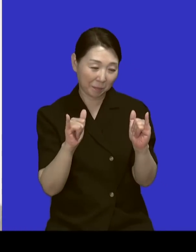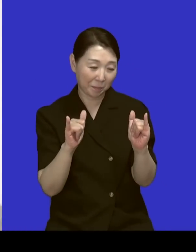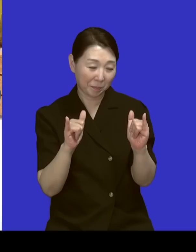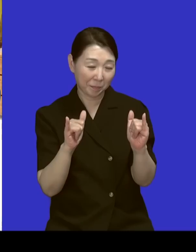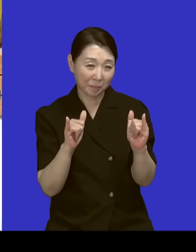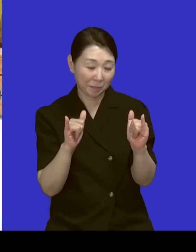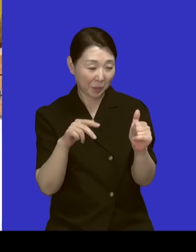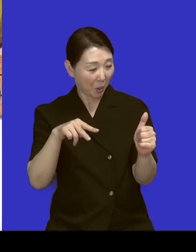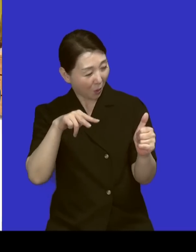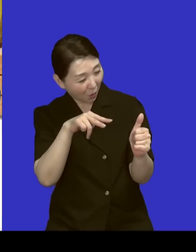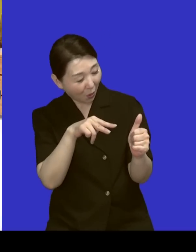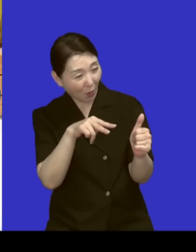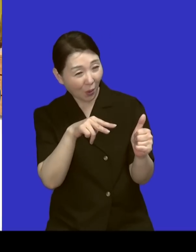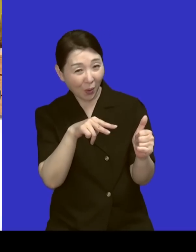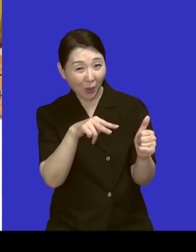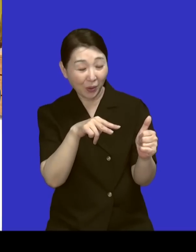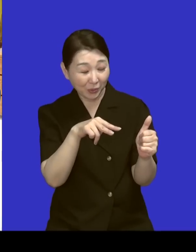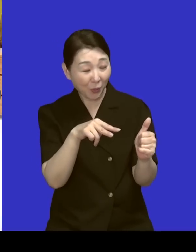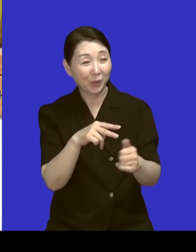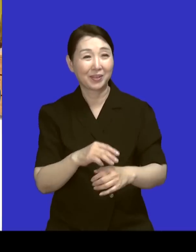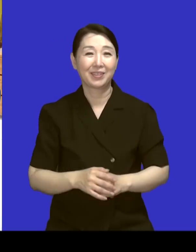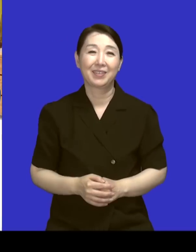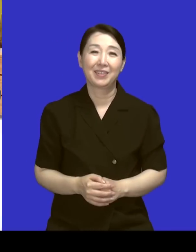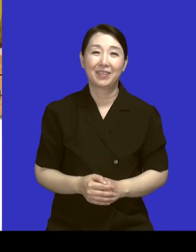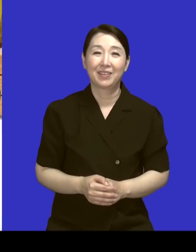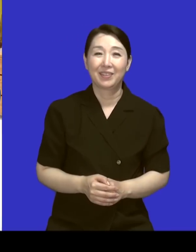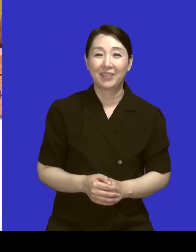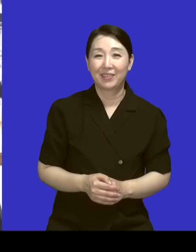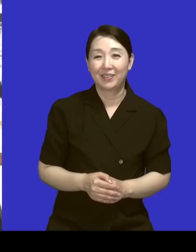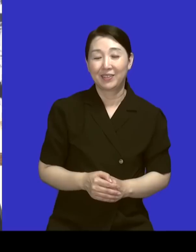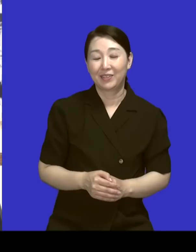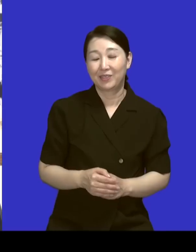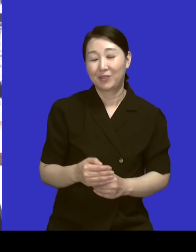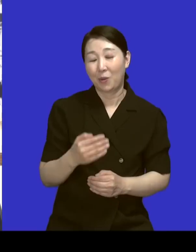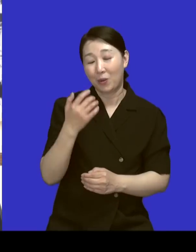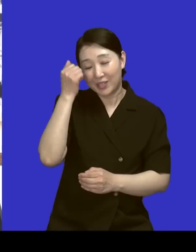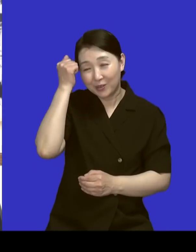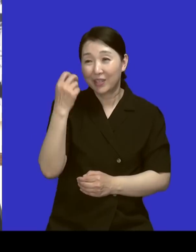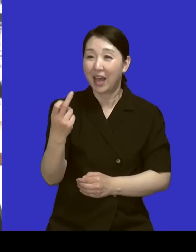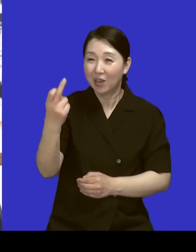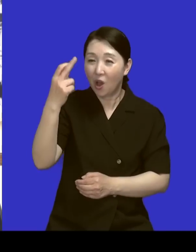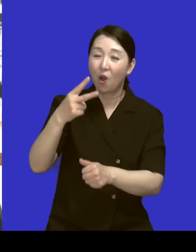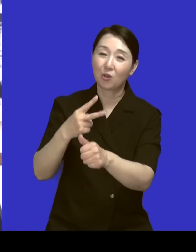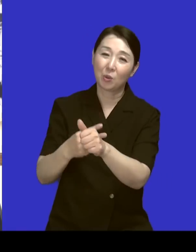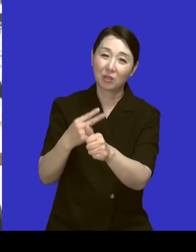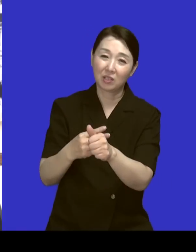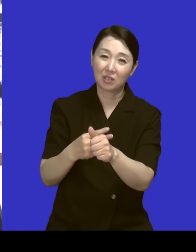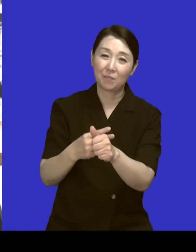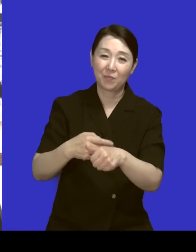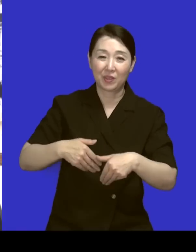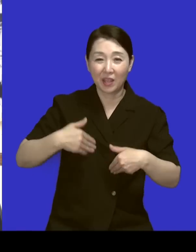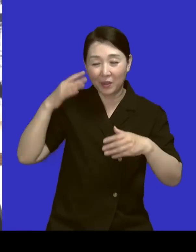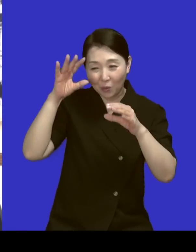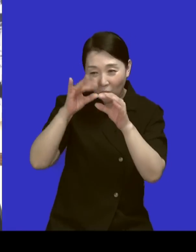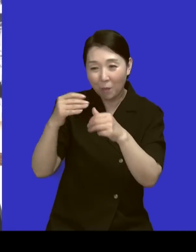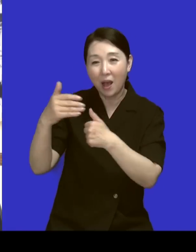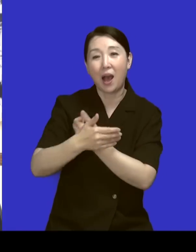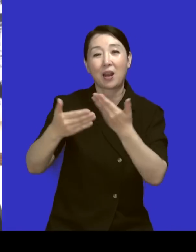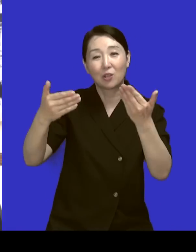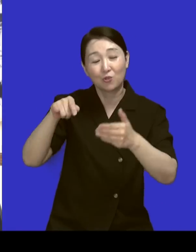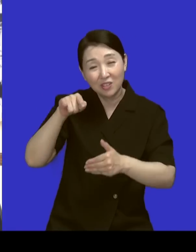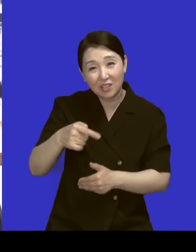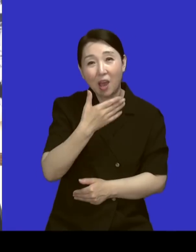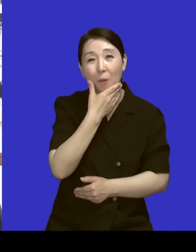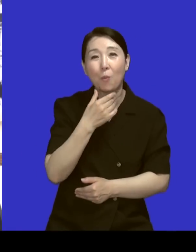우리 기숙사의 형, 교수님 이런 사람들처럼 옆에서 맞아요. 따뜻하게 공감해주고 안아주고 맞아요. 저는 그게